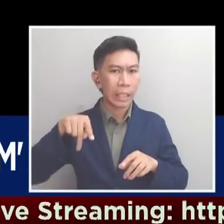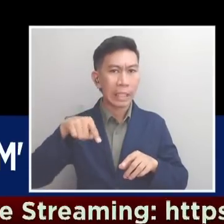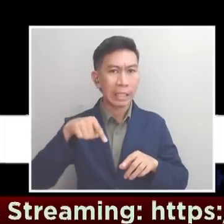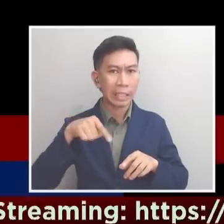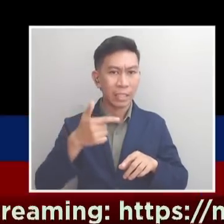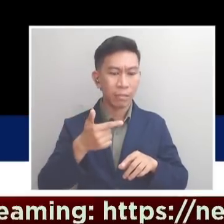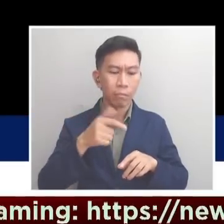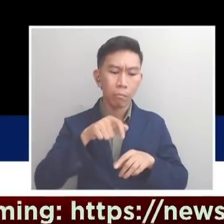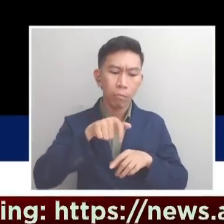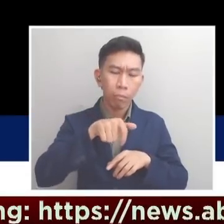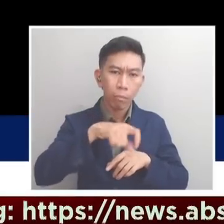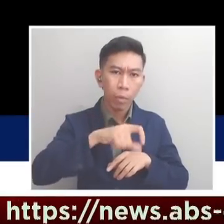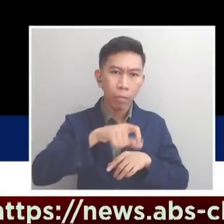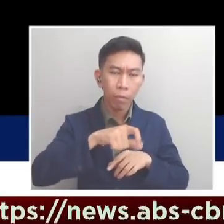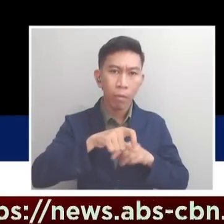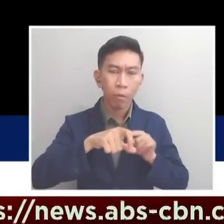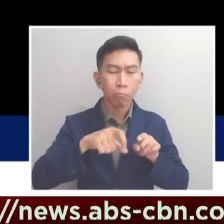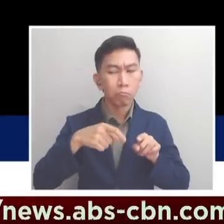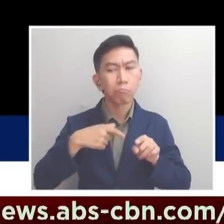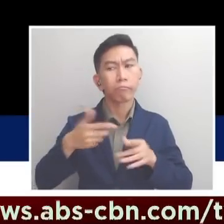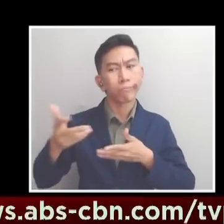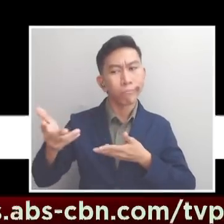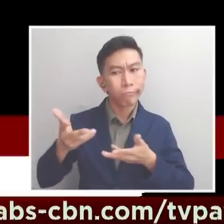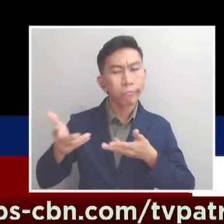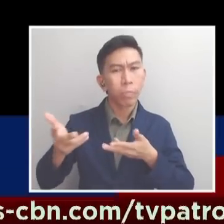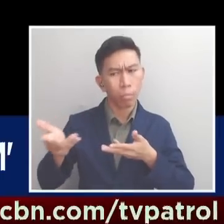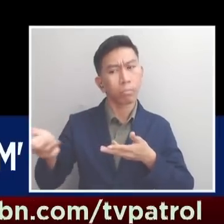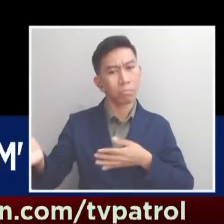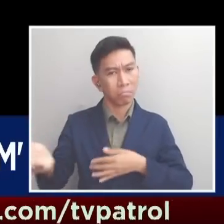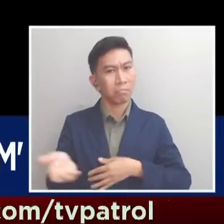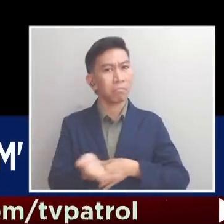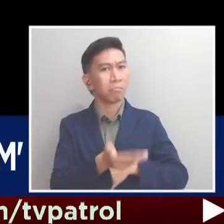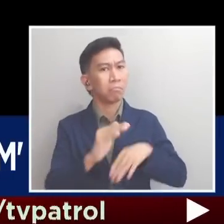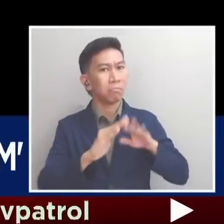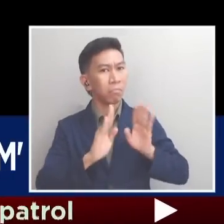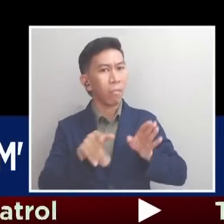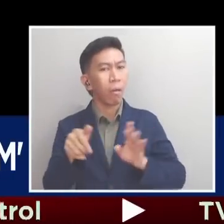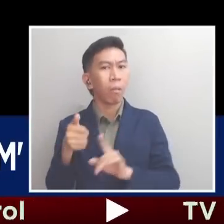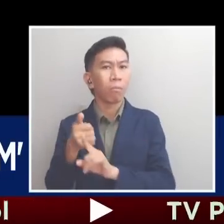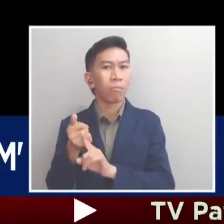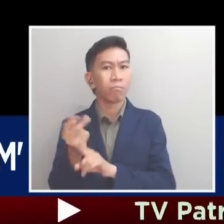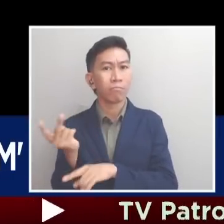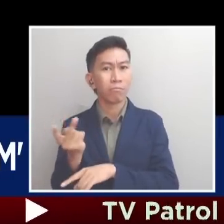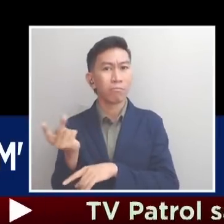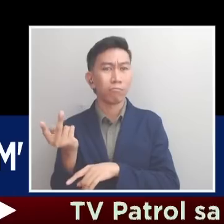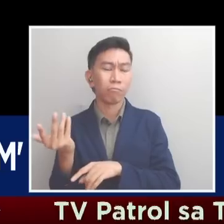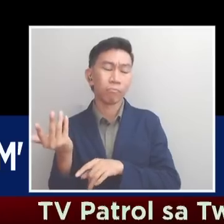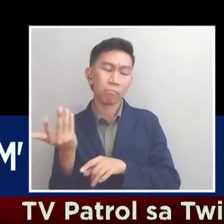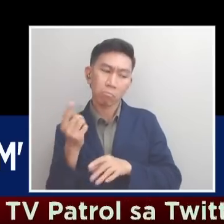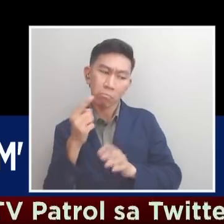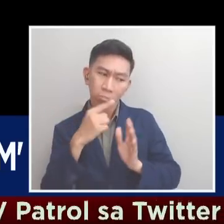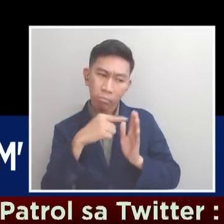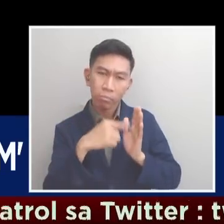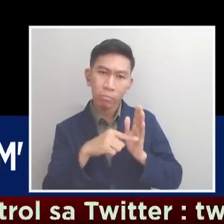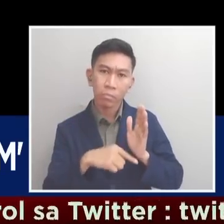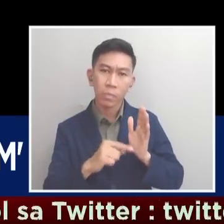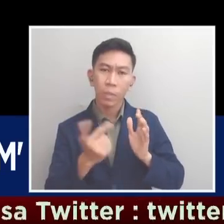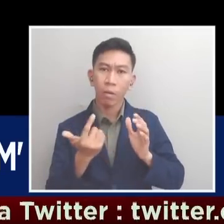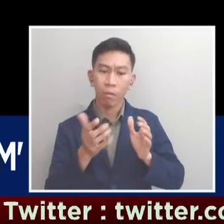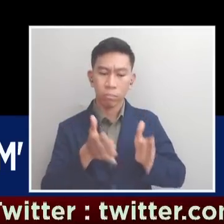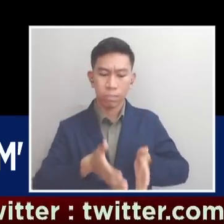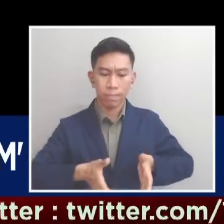ako, pinatuloy ko sila, tapos pinacheck. Chinek nila yung ano namin, yung gasol, yung